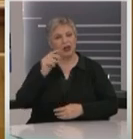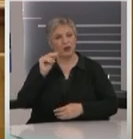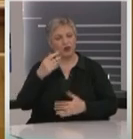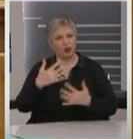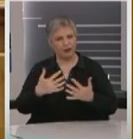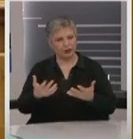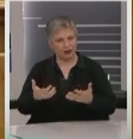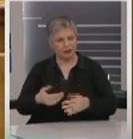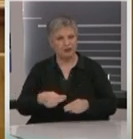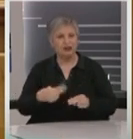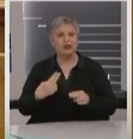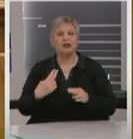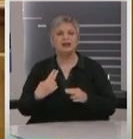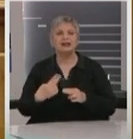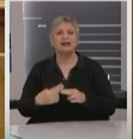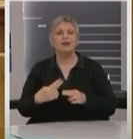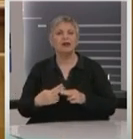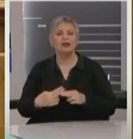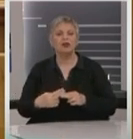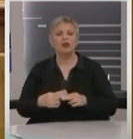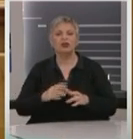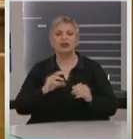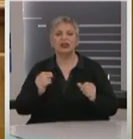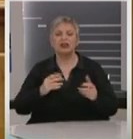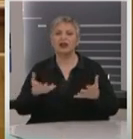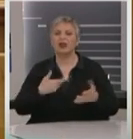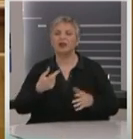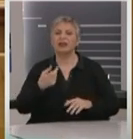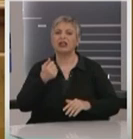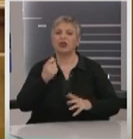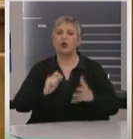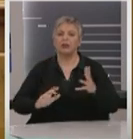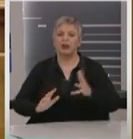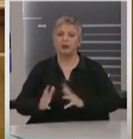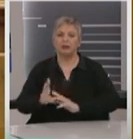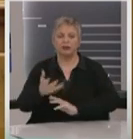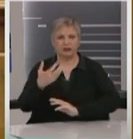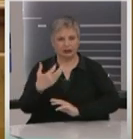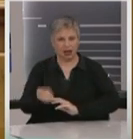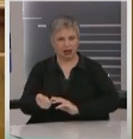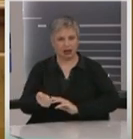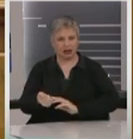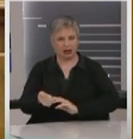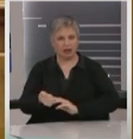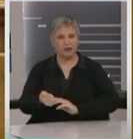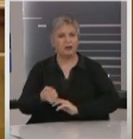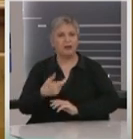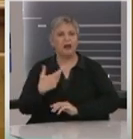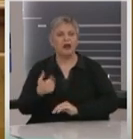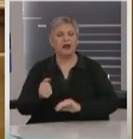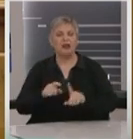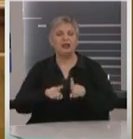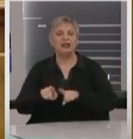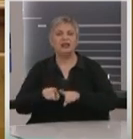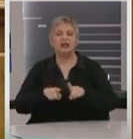εξίσου σημαντικό κομμάτι με την ανάκαμψη της οικονομίας και της παραγωγής όμως είναι και αυτό που αφορά